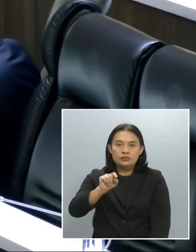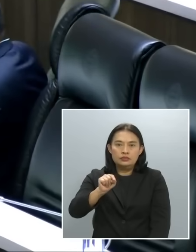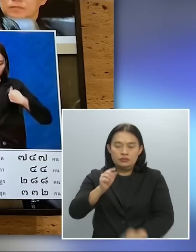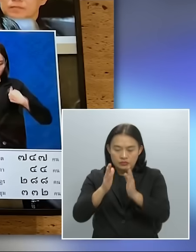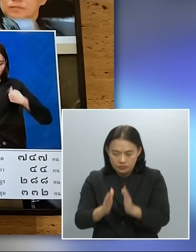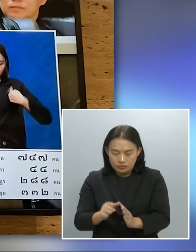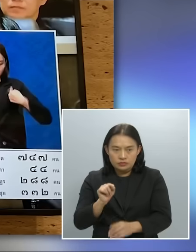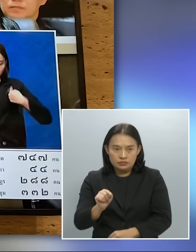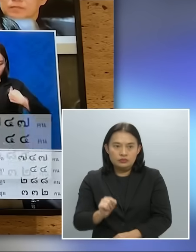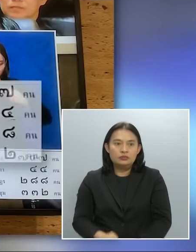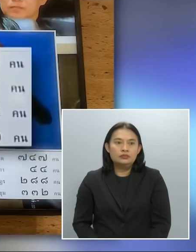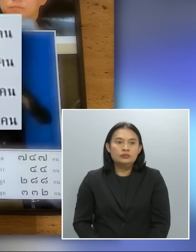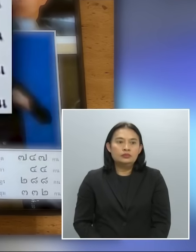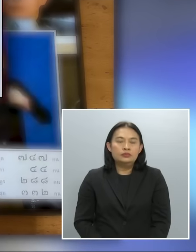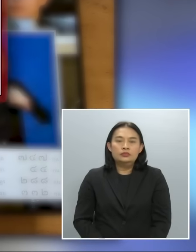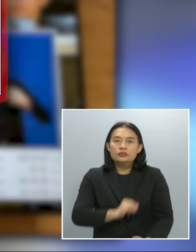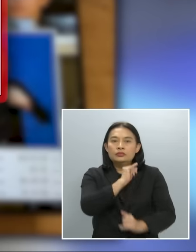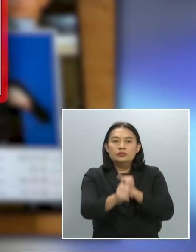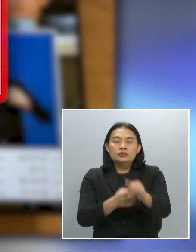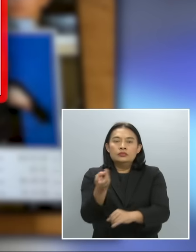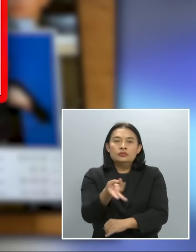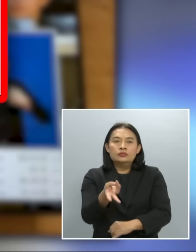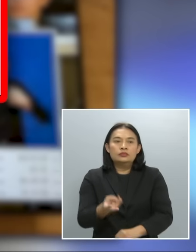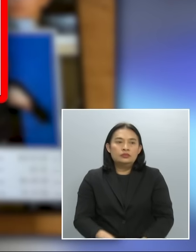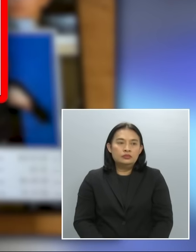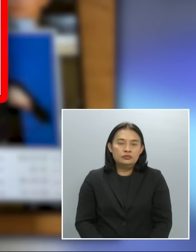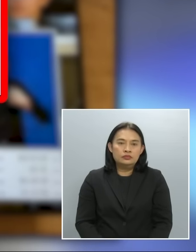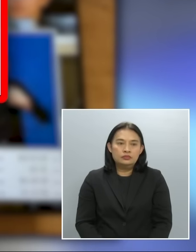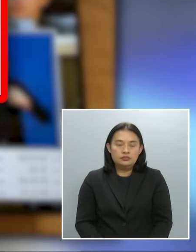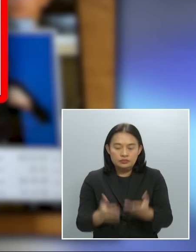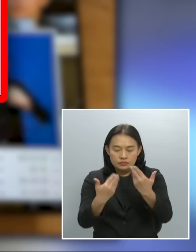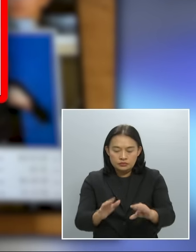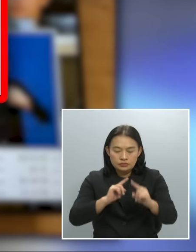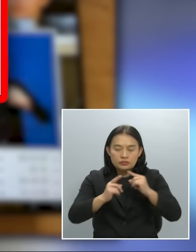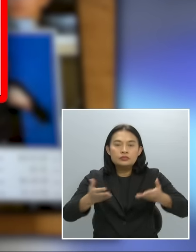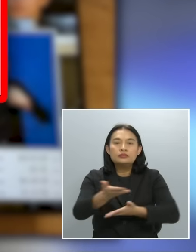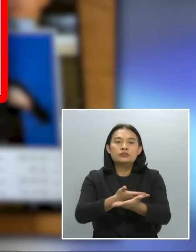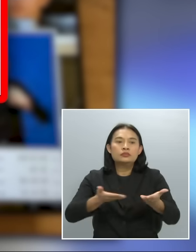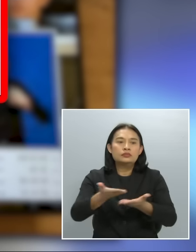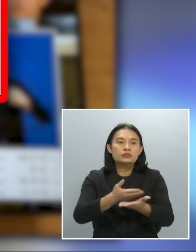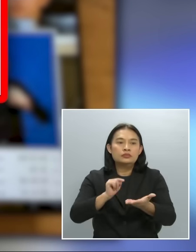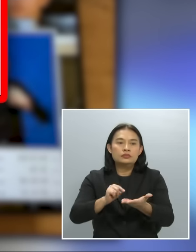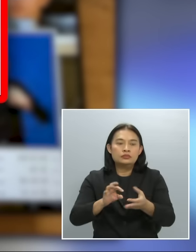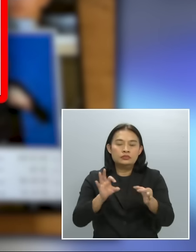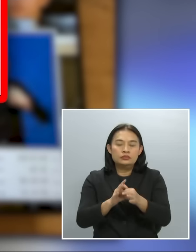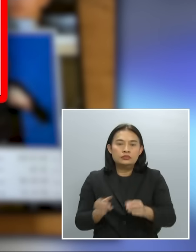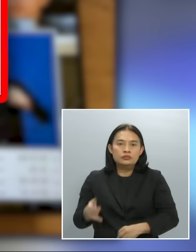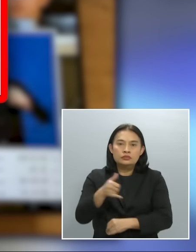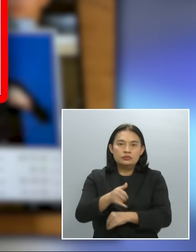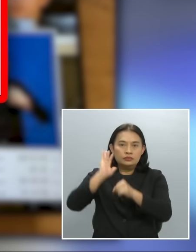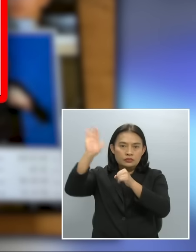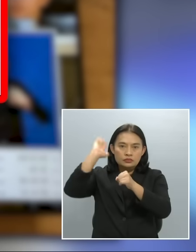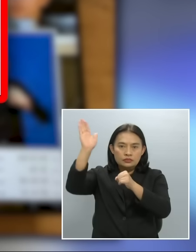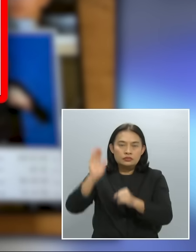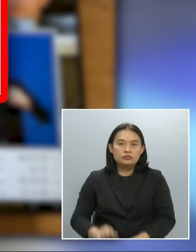ก็คือมากันยังน้อยอยู่นะคะและระหว่างการหารือส่วนใหญ่ก็จะเป็นการลุกขึ้นอภิปรายมีทาง